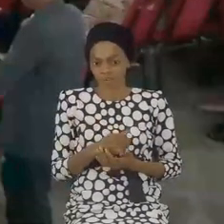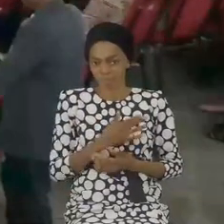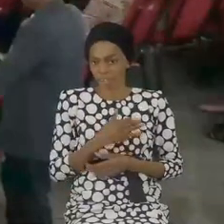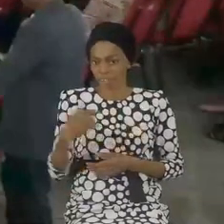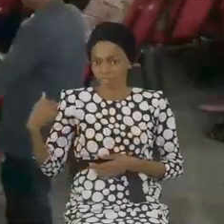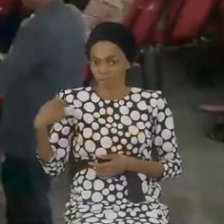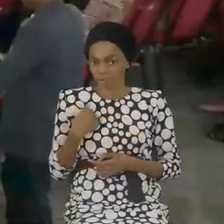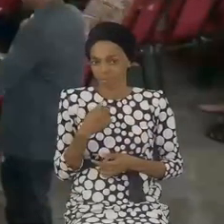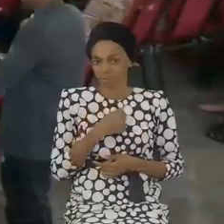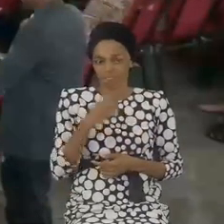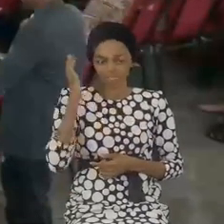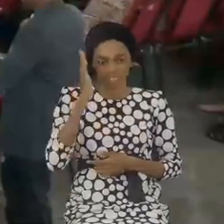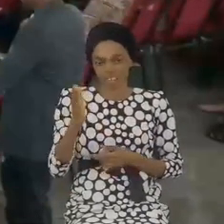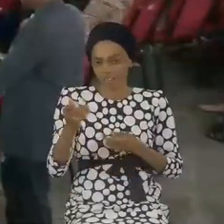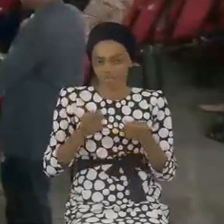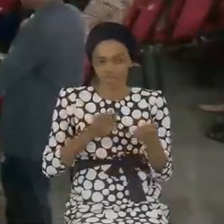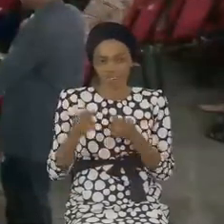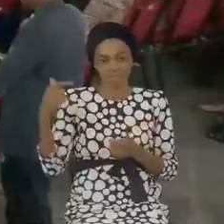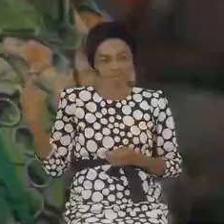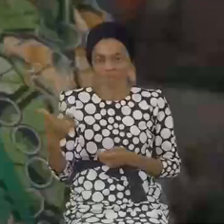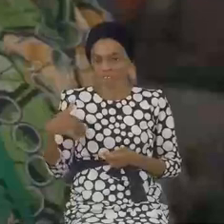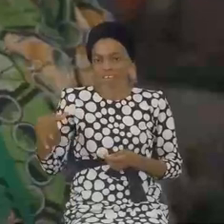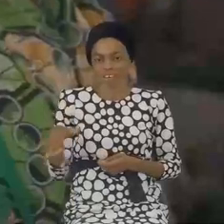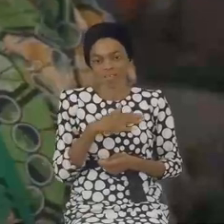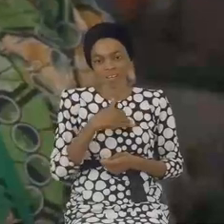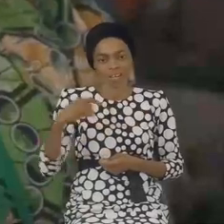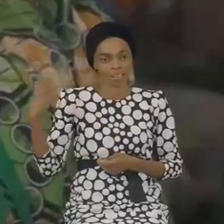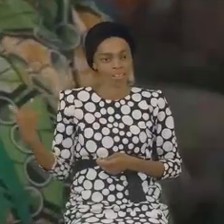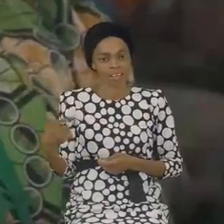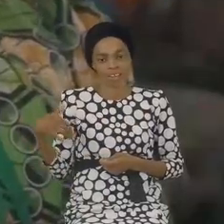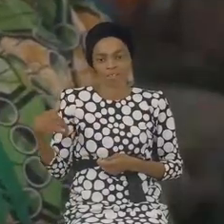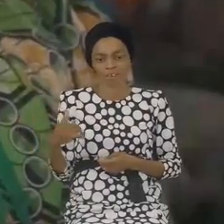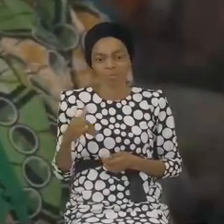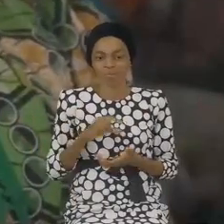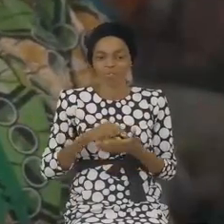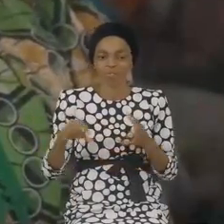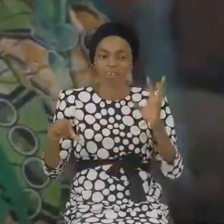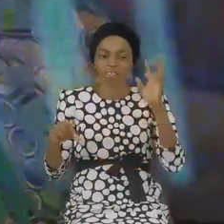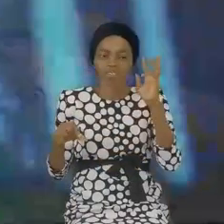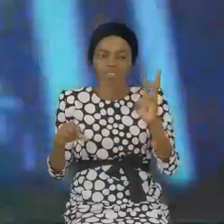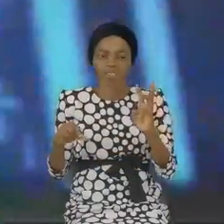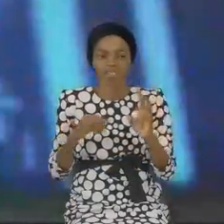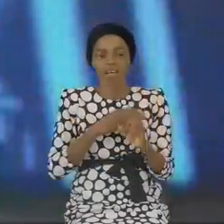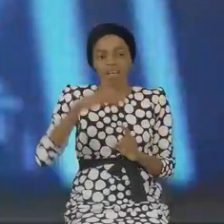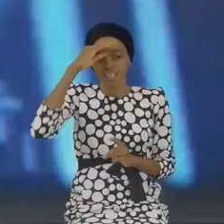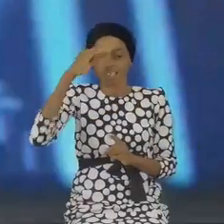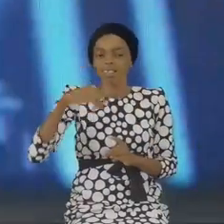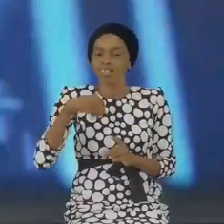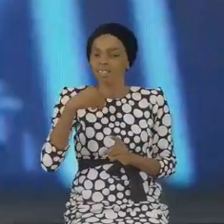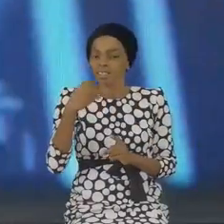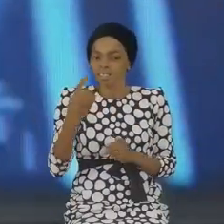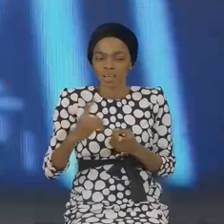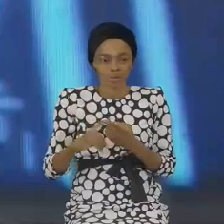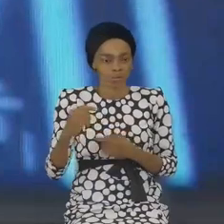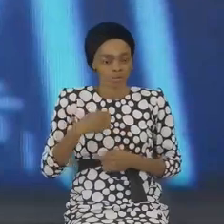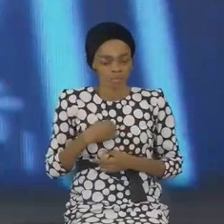Eux et nous, nous régnerons au siècle des siècles. Verset 6, et il me dit, ces paroles sont